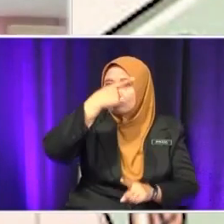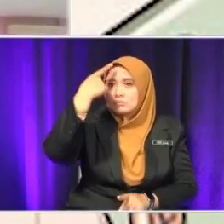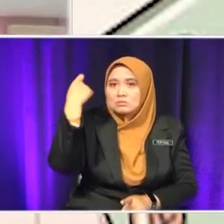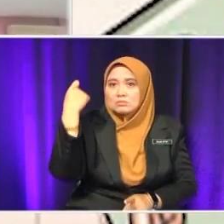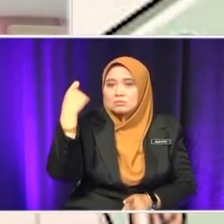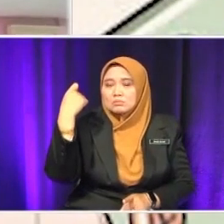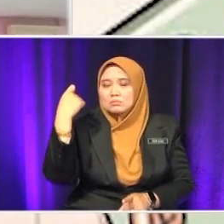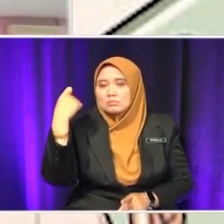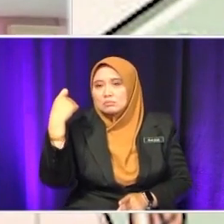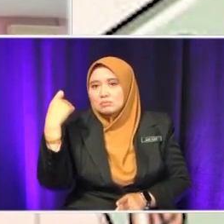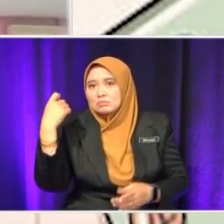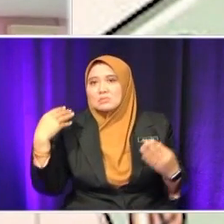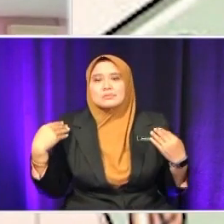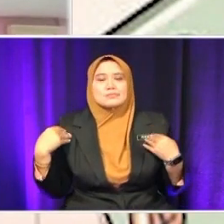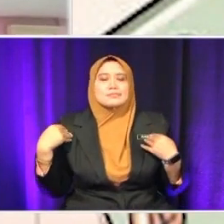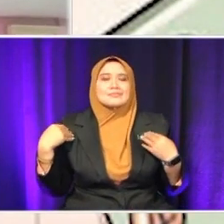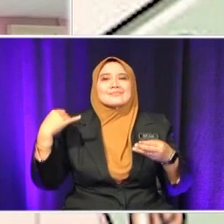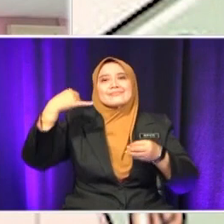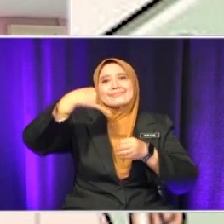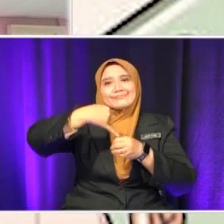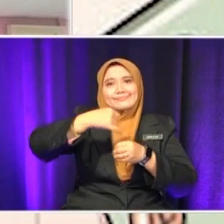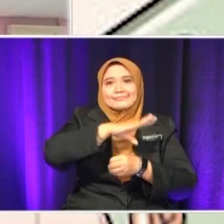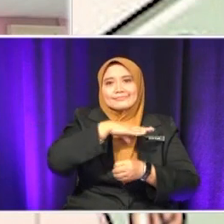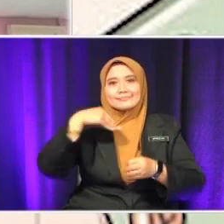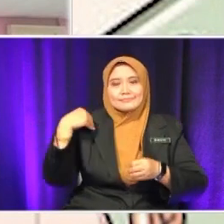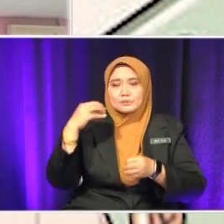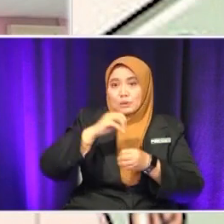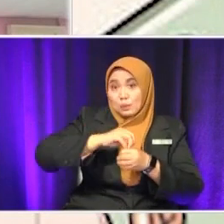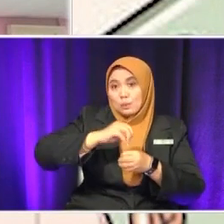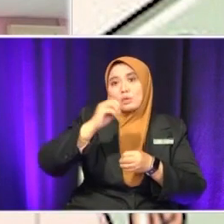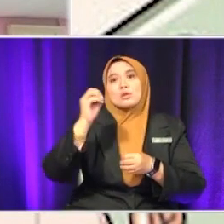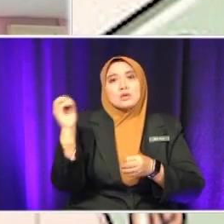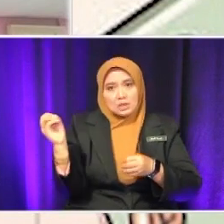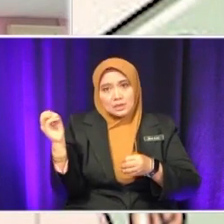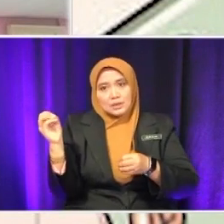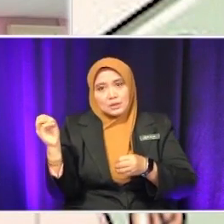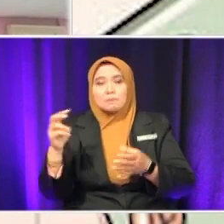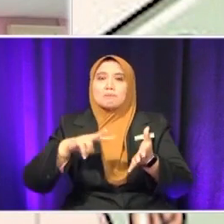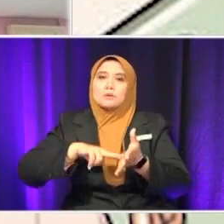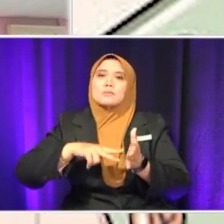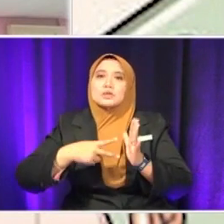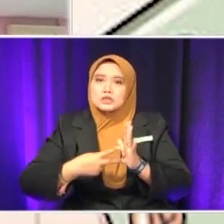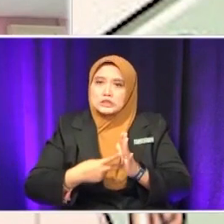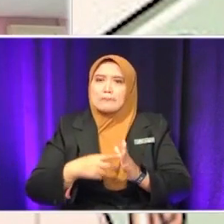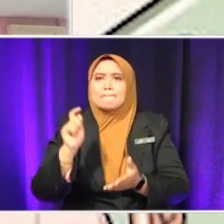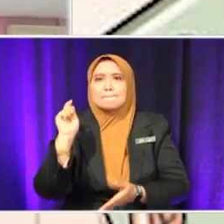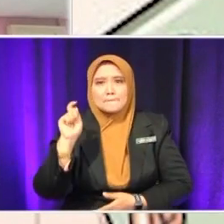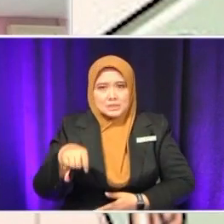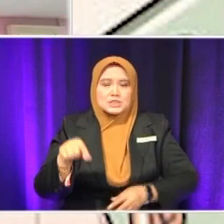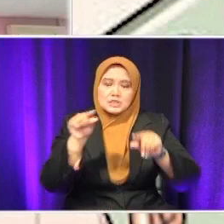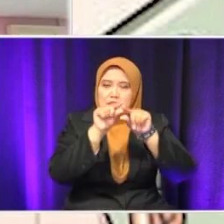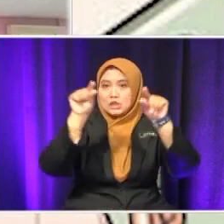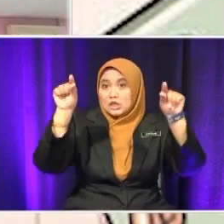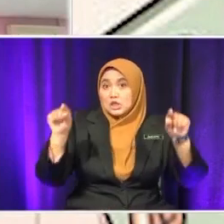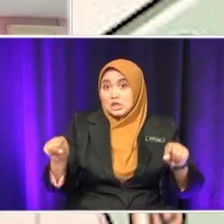in dengan out. Ya, yeah, sebab pada darjah dia ada in dengan out. Jadi ada arah yang